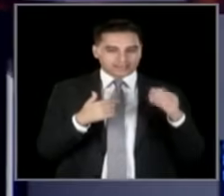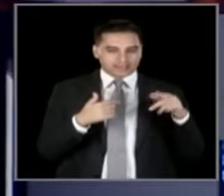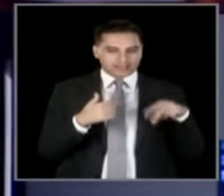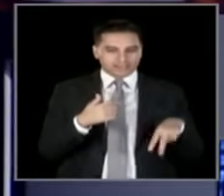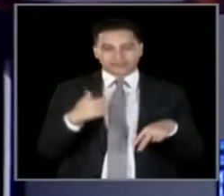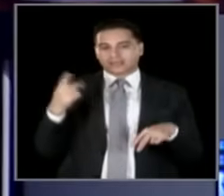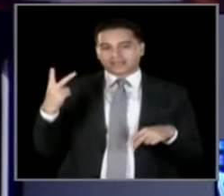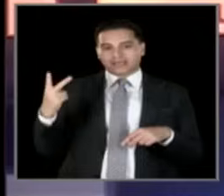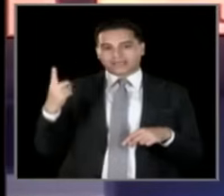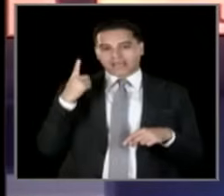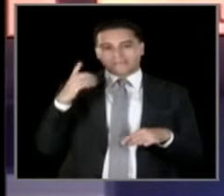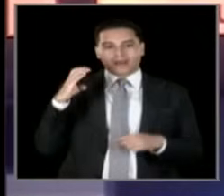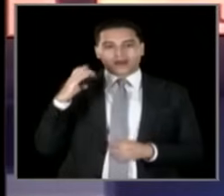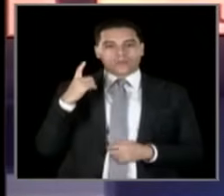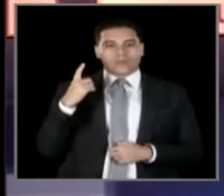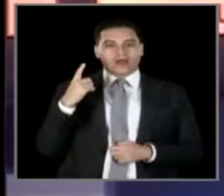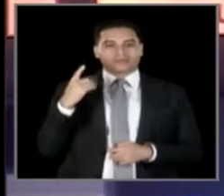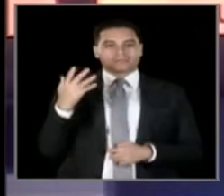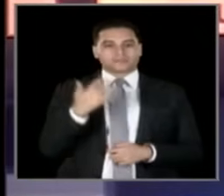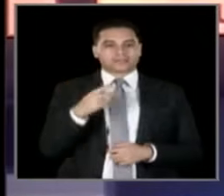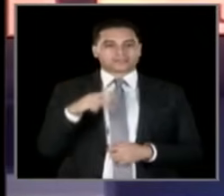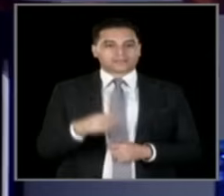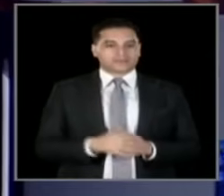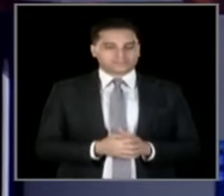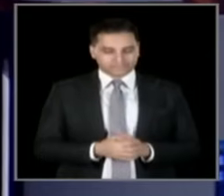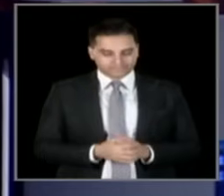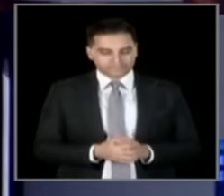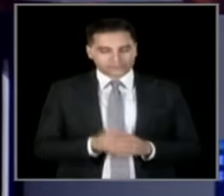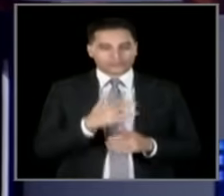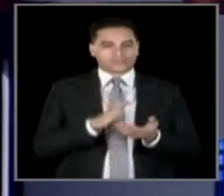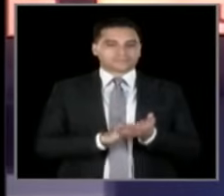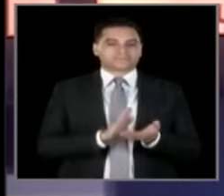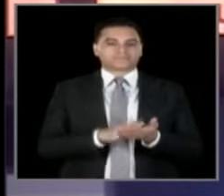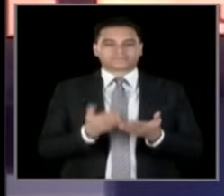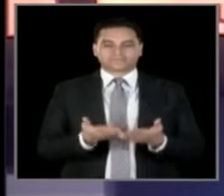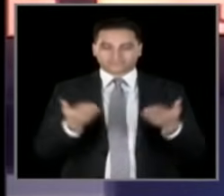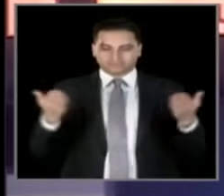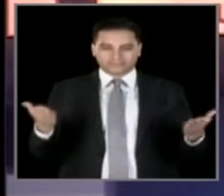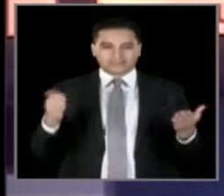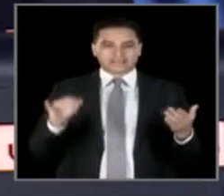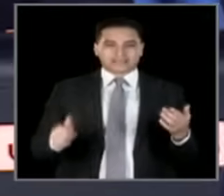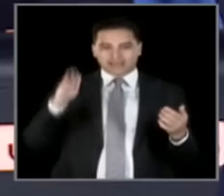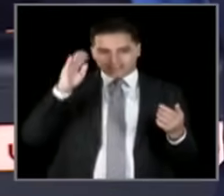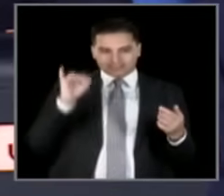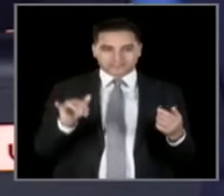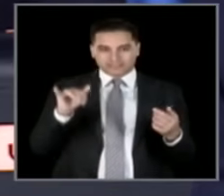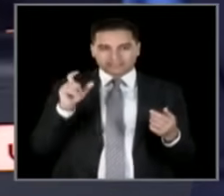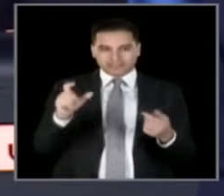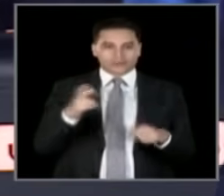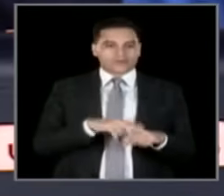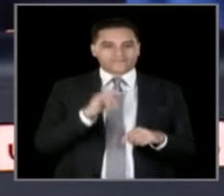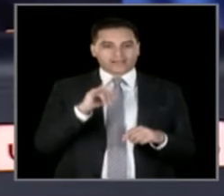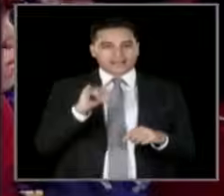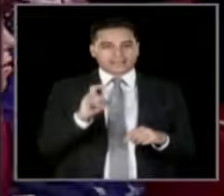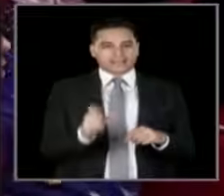6 إجابات من 8، إجابة واحدة من 8. كلنا نحيي فيلينا وياسمين، ياسمين وفيلينا،